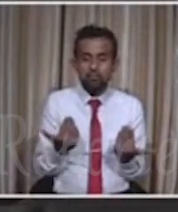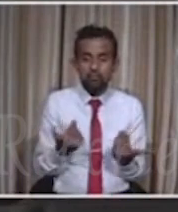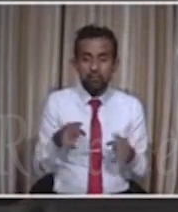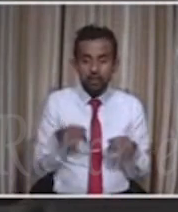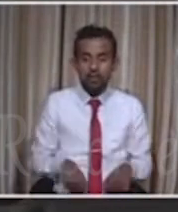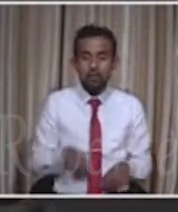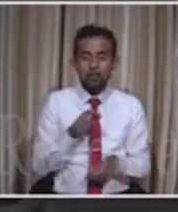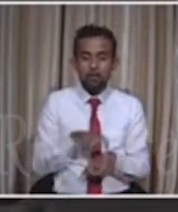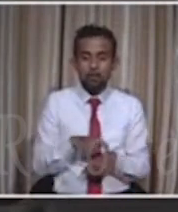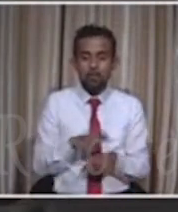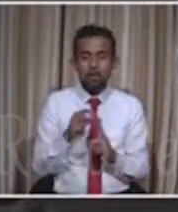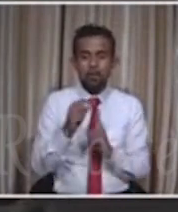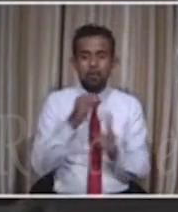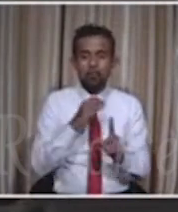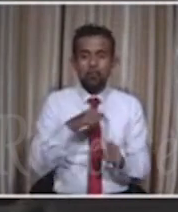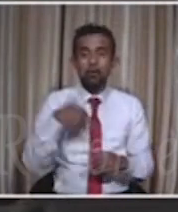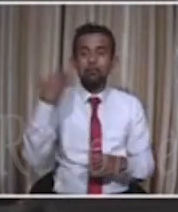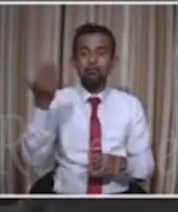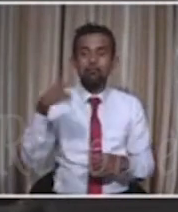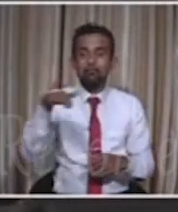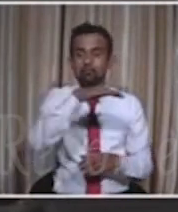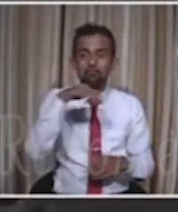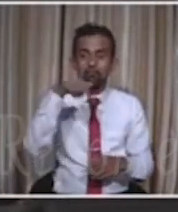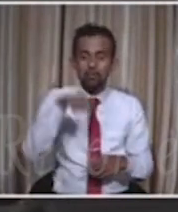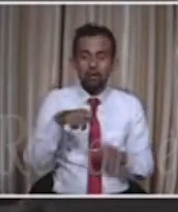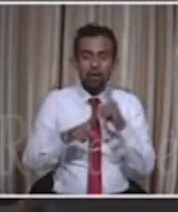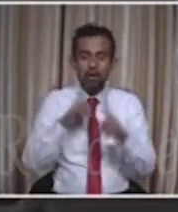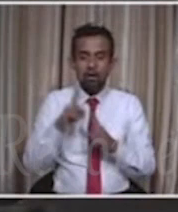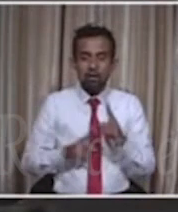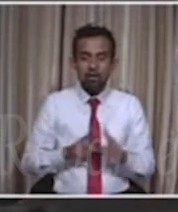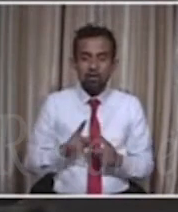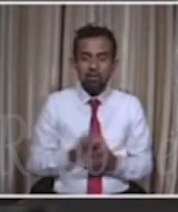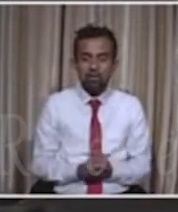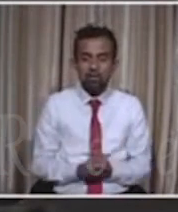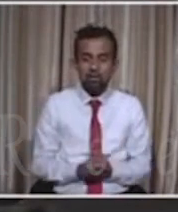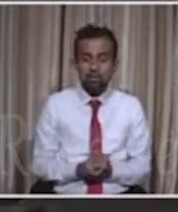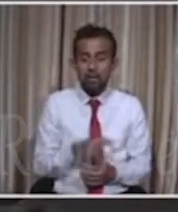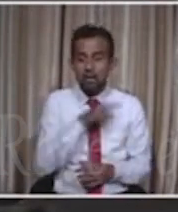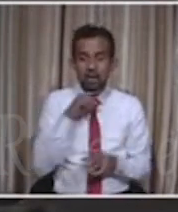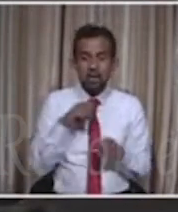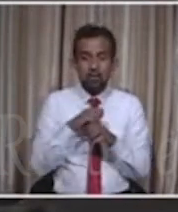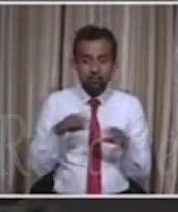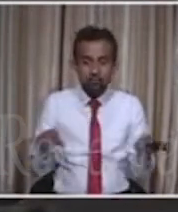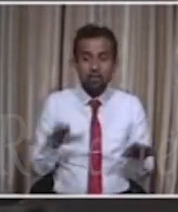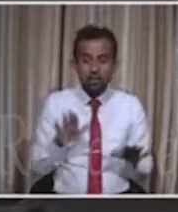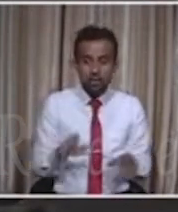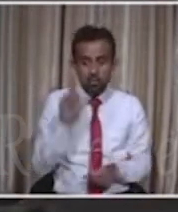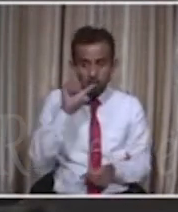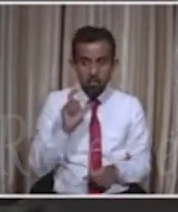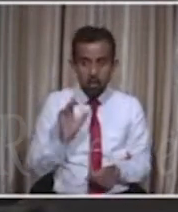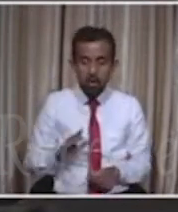මේ මොහොතේ පාර්ලිමේන්තුව වට කරලා තියෙන වෙලාවක මම මේ කතා කරන්නේ මේ රට වේ විලක් වෙනකන්ද බලාගෙන ඉන්නේ කියලා මම